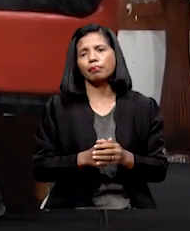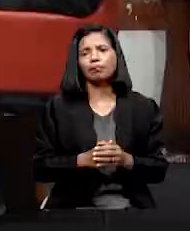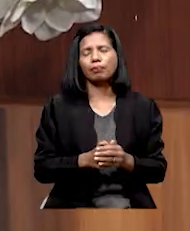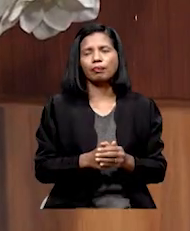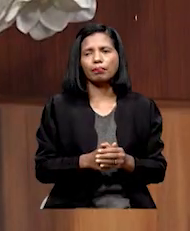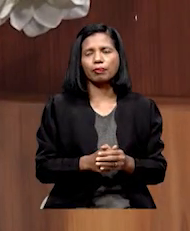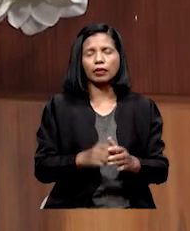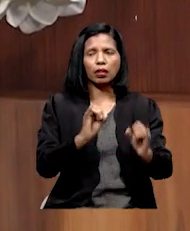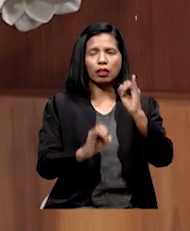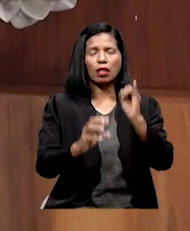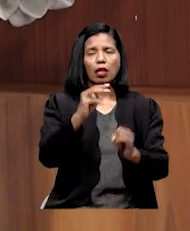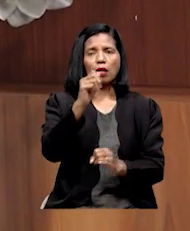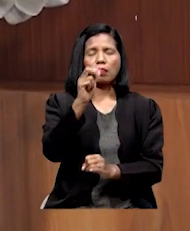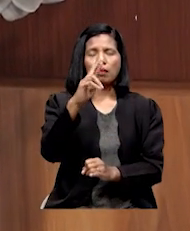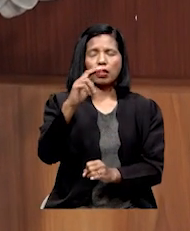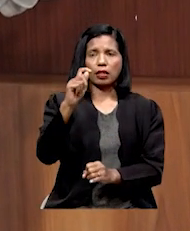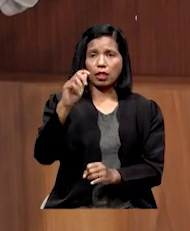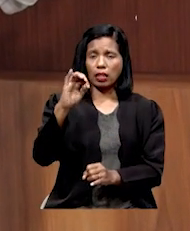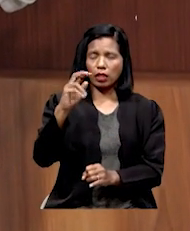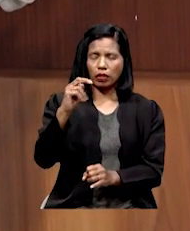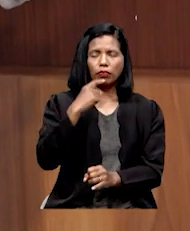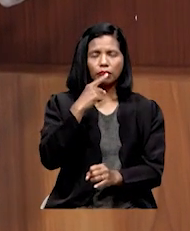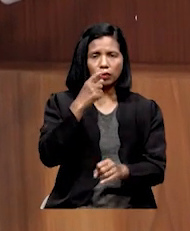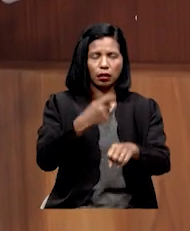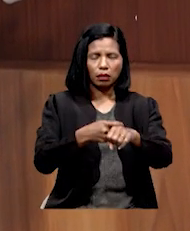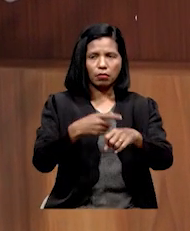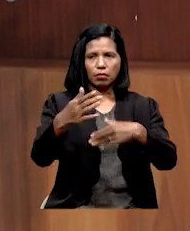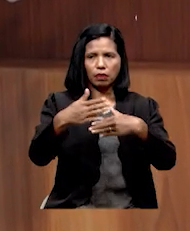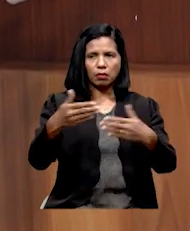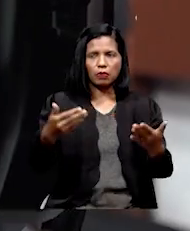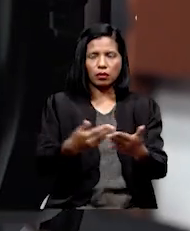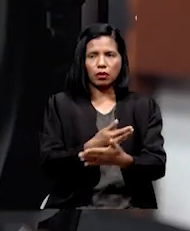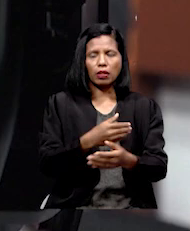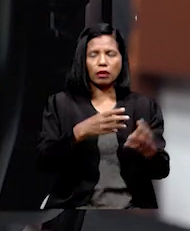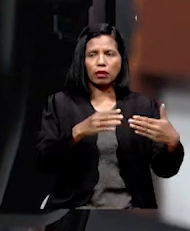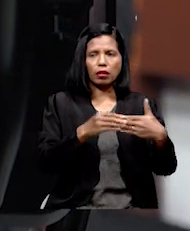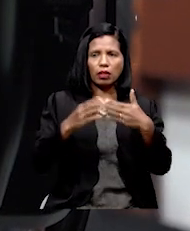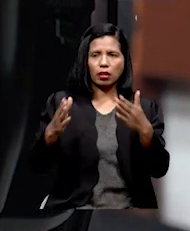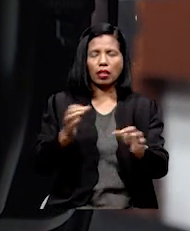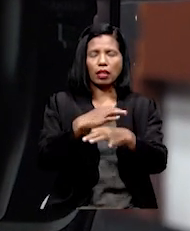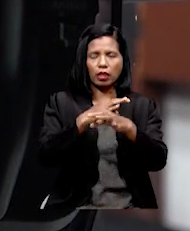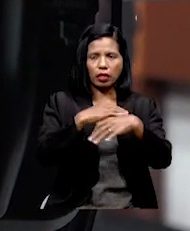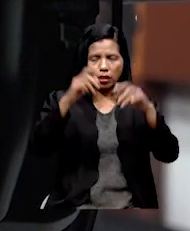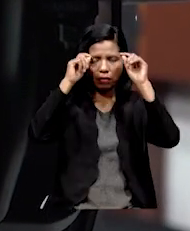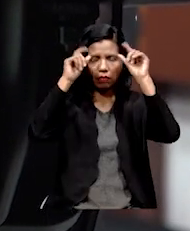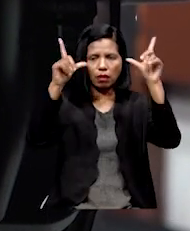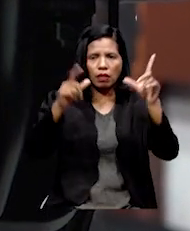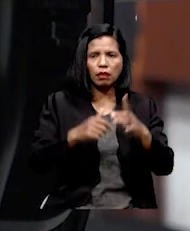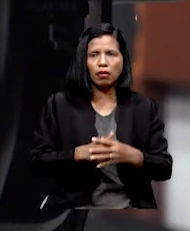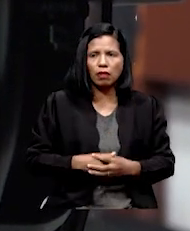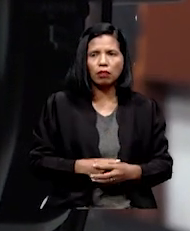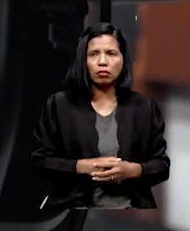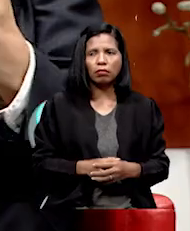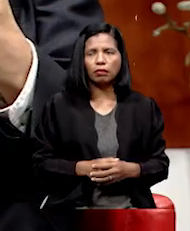Republika Independenti Martino Guzmão Hateten tempu toona ba jarasang fong sira atau kair ukun ho di hadiah rai Timor Leste. Bahau